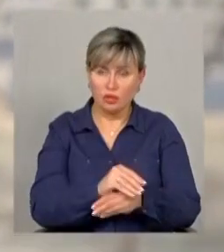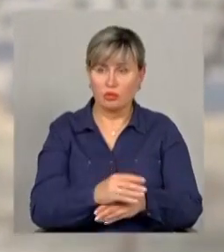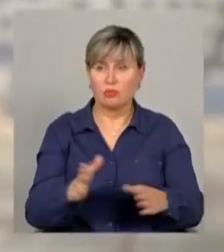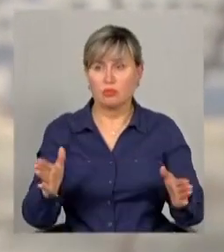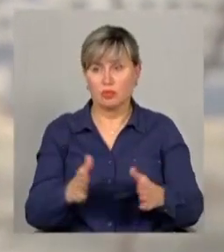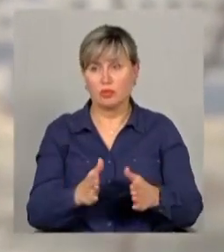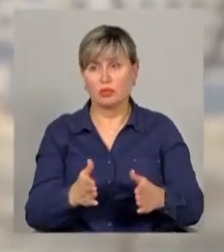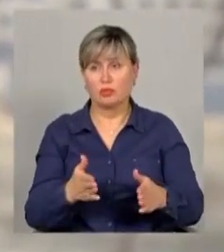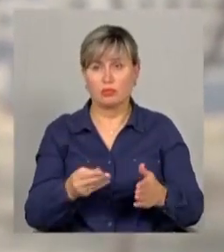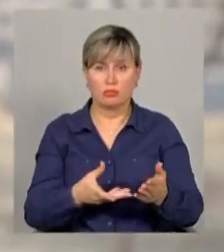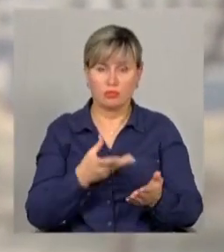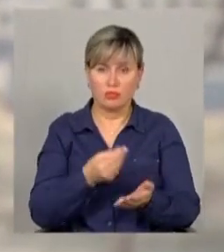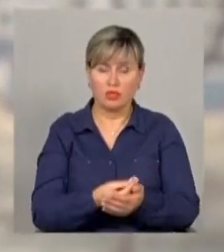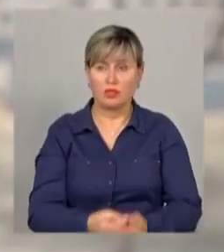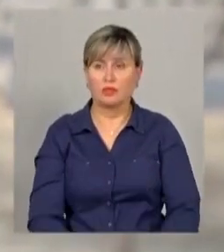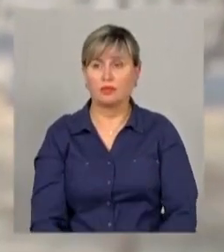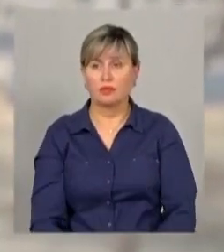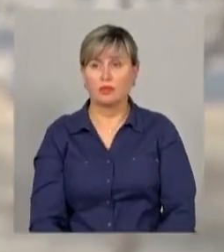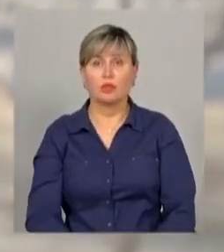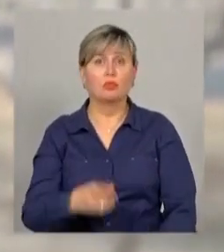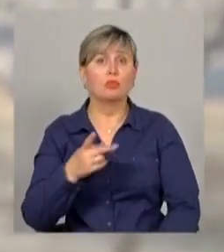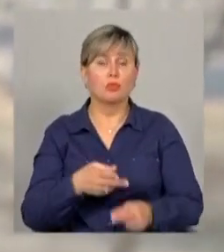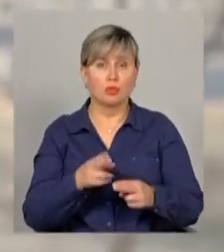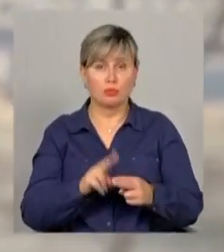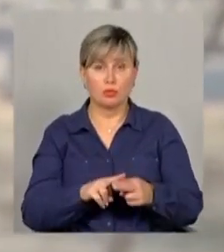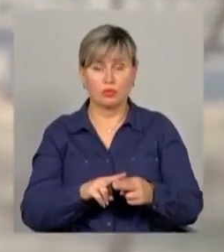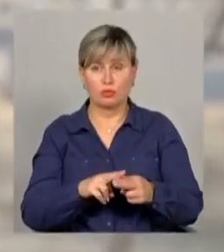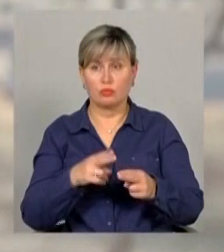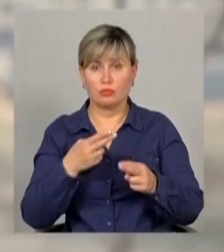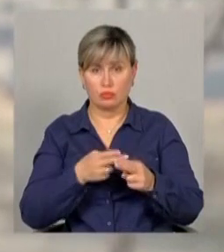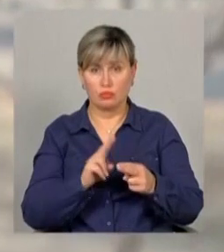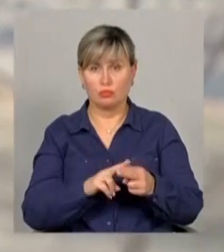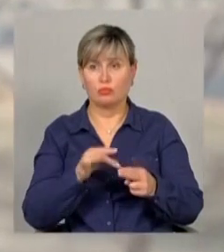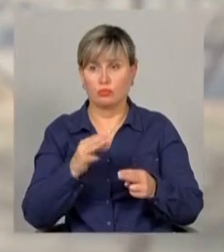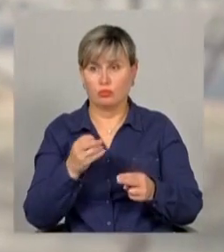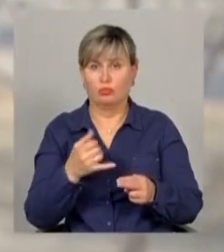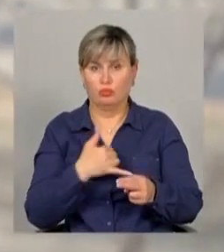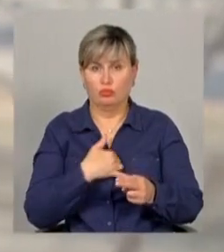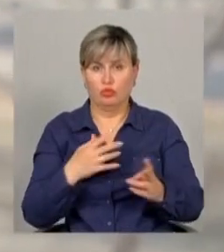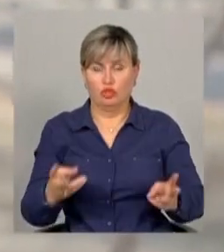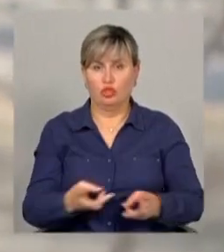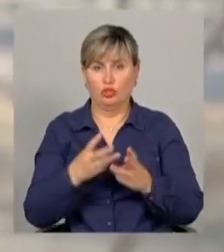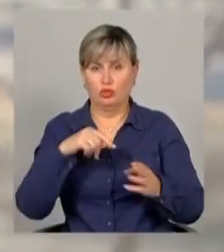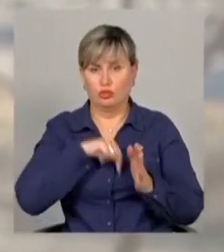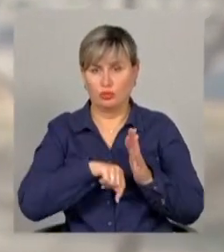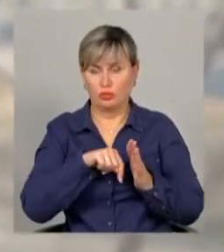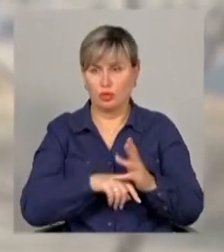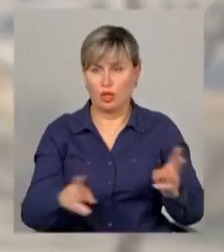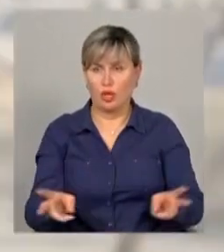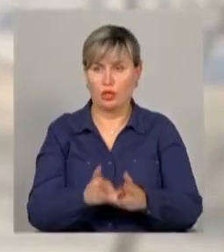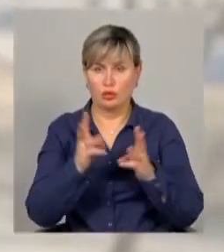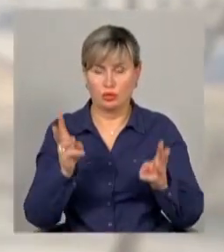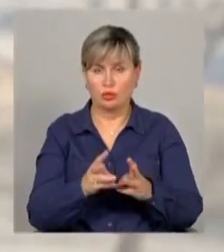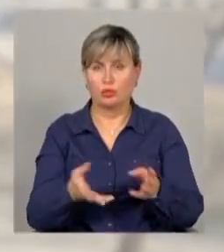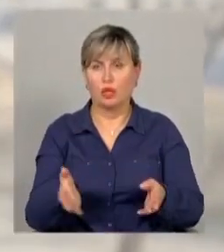минимум компенсацию. Почему? Потому что помимо АНПЗ у нас еще идет сжигание именно костров в